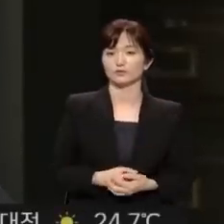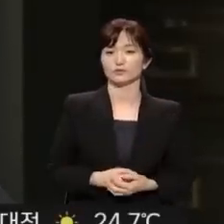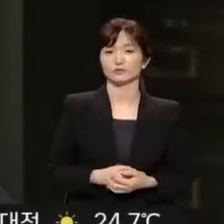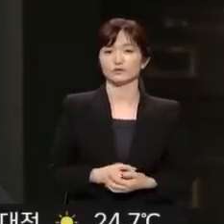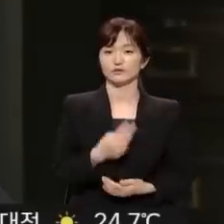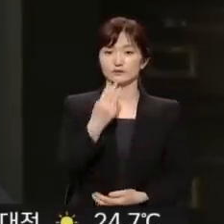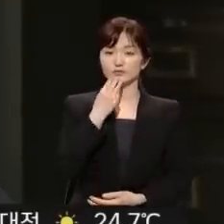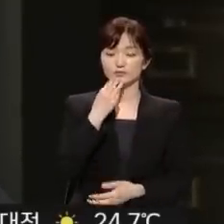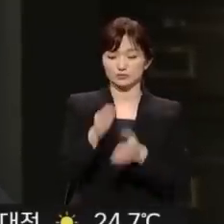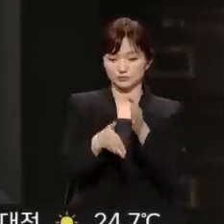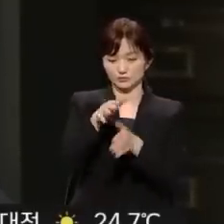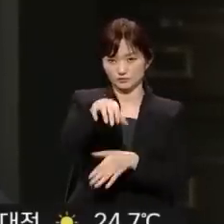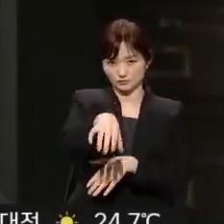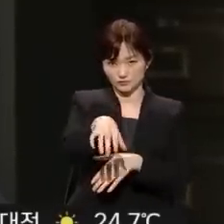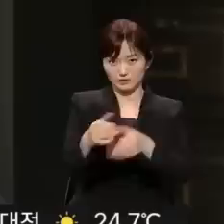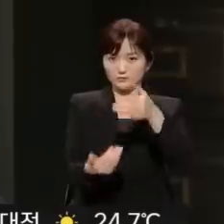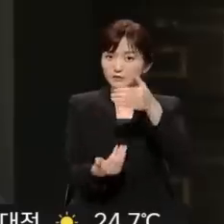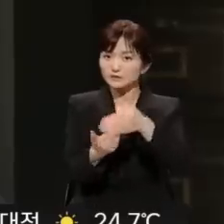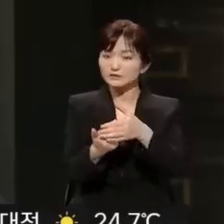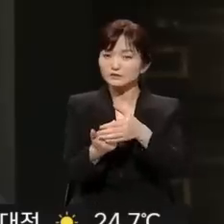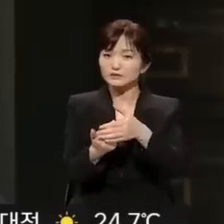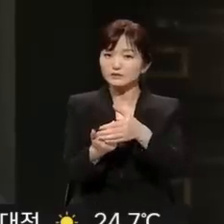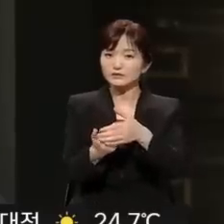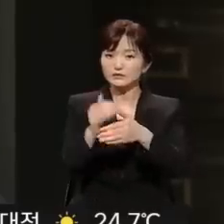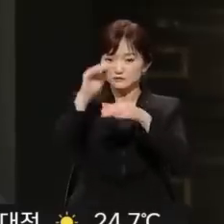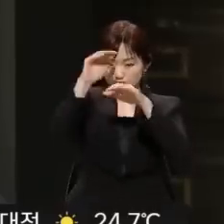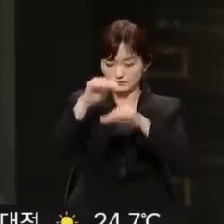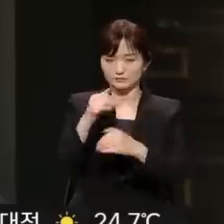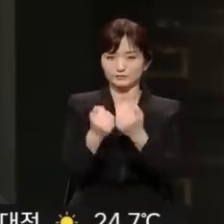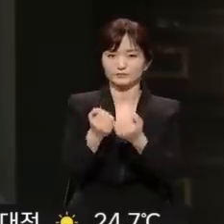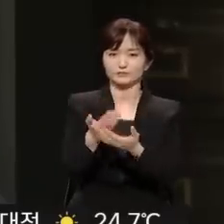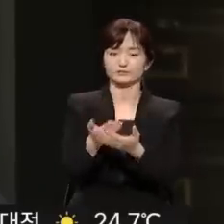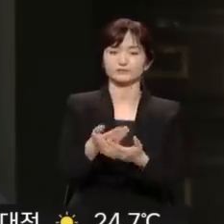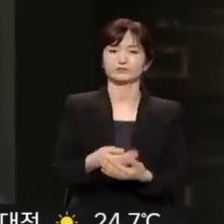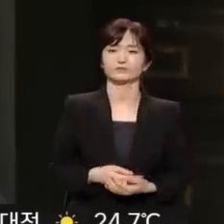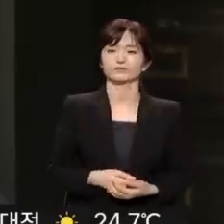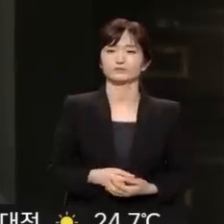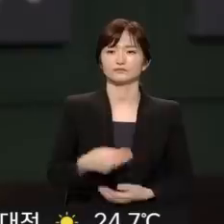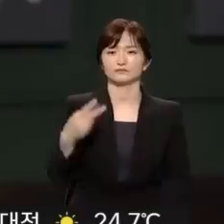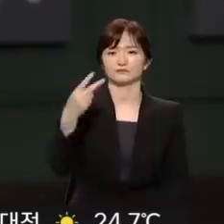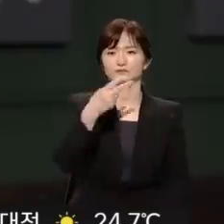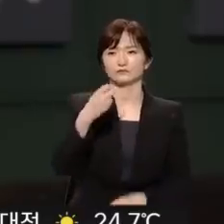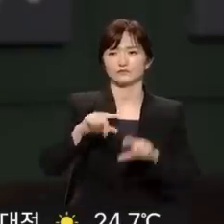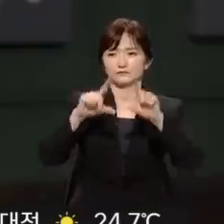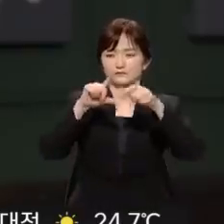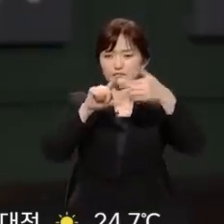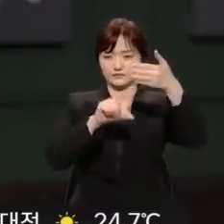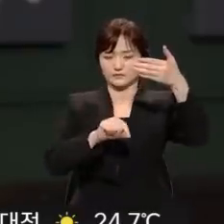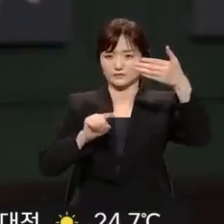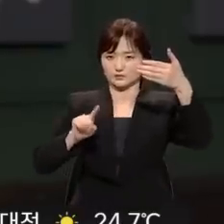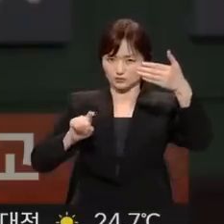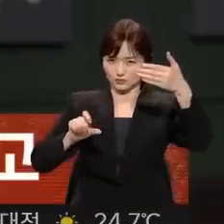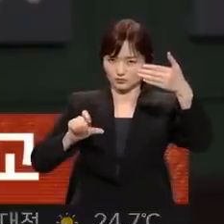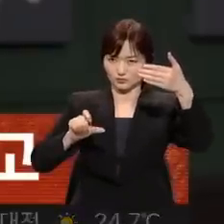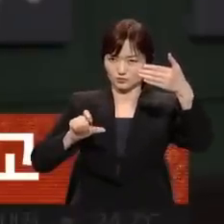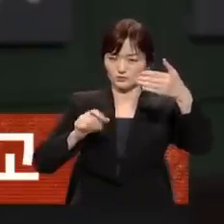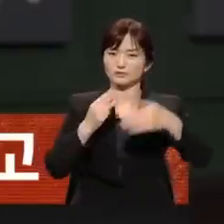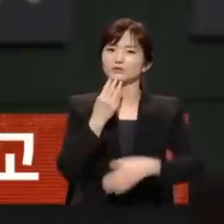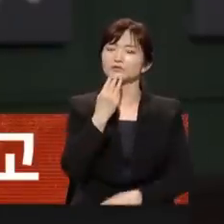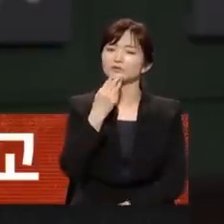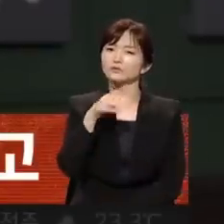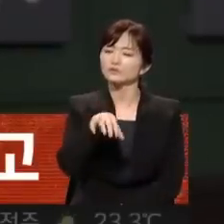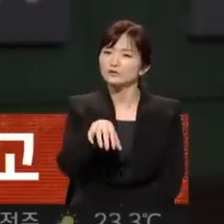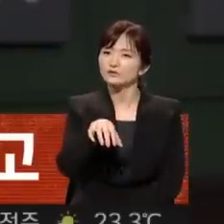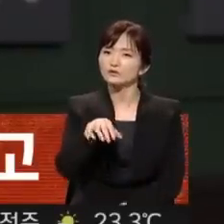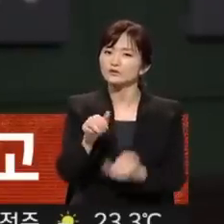서울 한복판에서 벌어졌던 사건 내용 설명해 주시죠. 네, 이게 2012년 9월 15일이었는데요. 이 서울에서